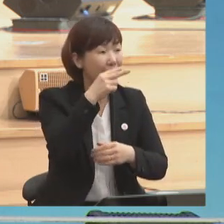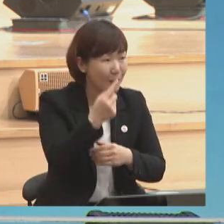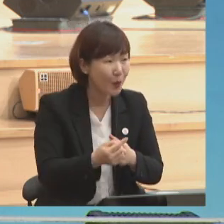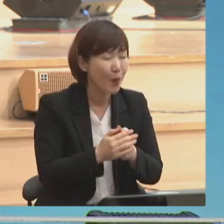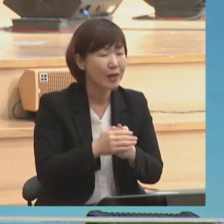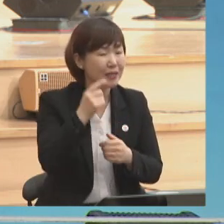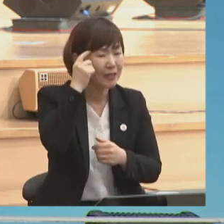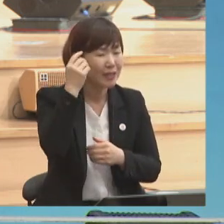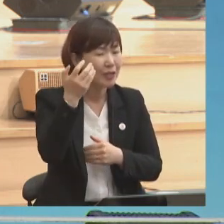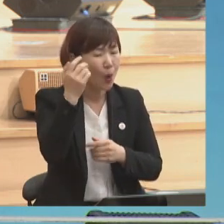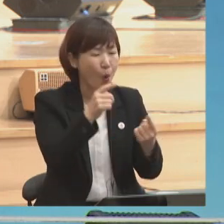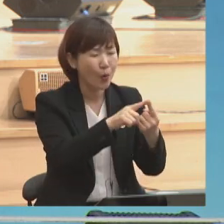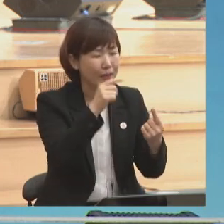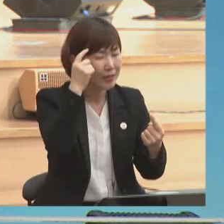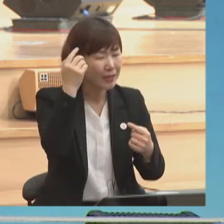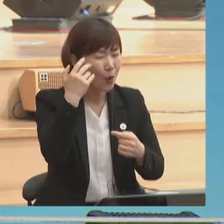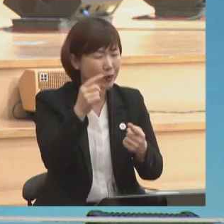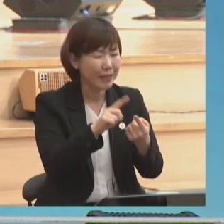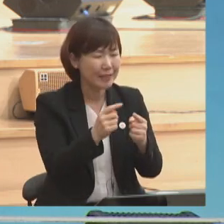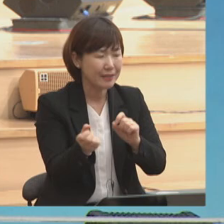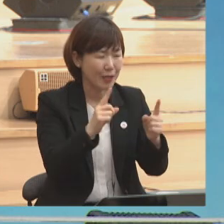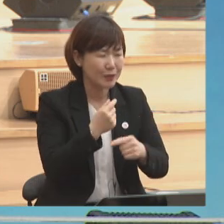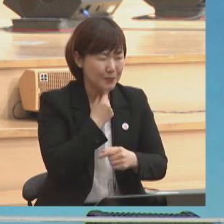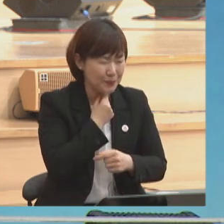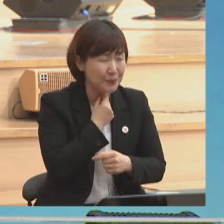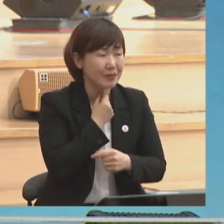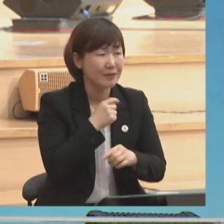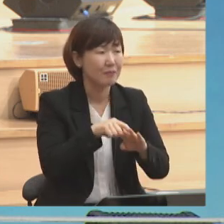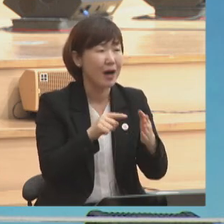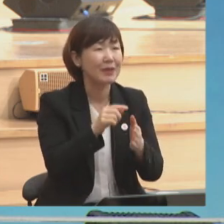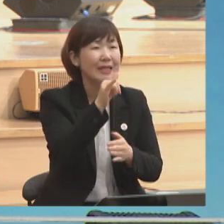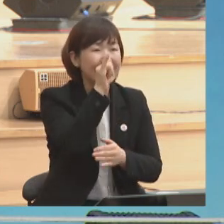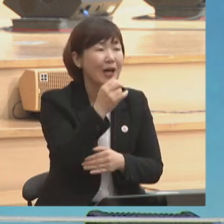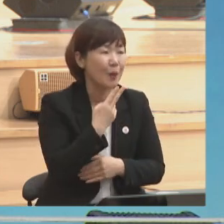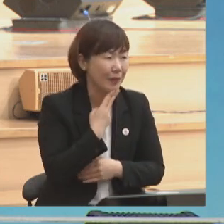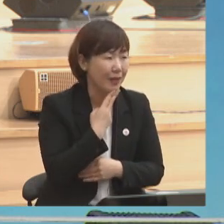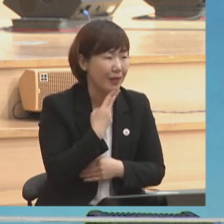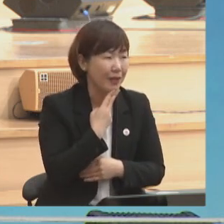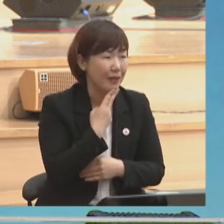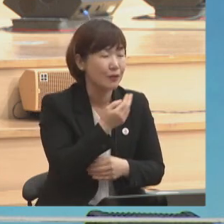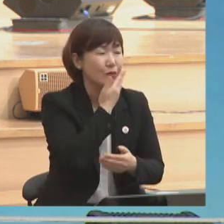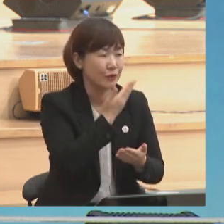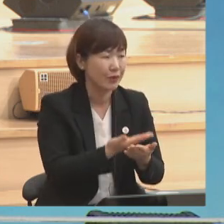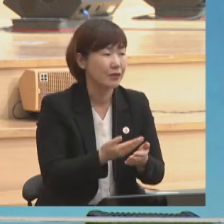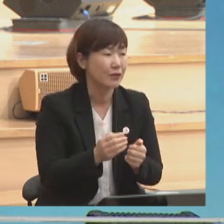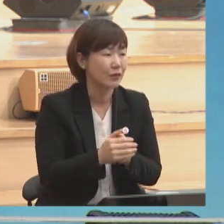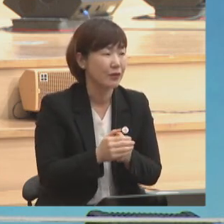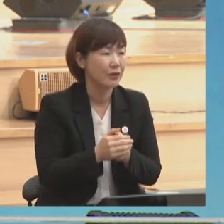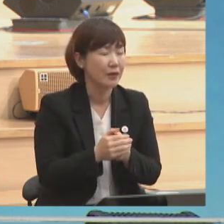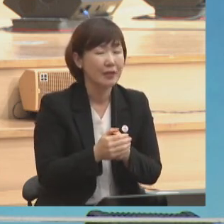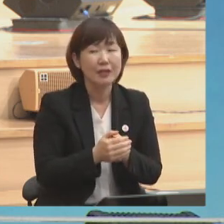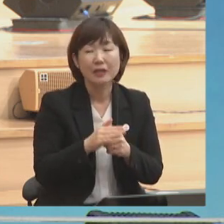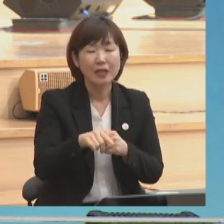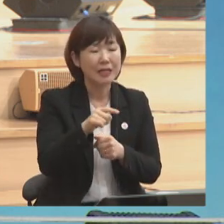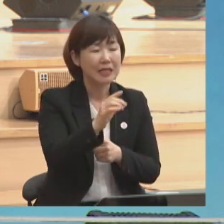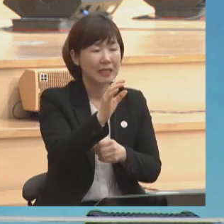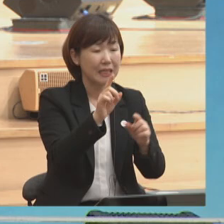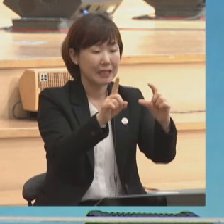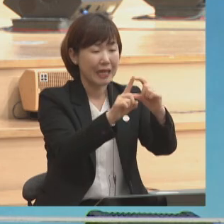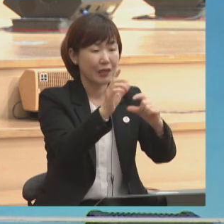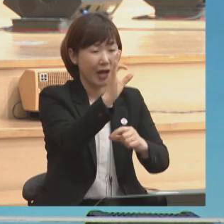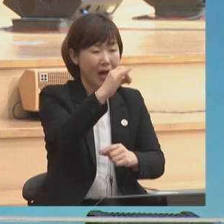영혼권에 의도가 있는가? 근데 여러분, 보통 우리가 의도라고 말하면